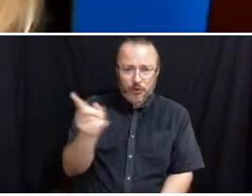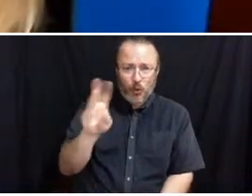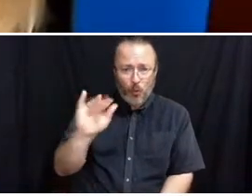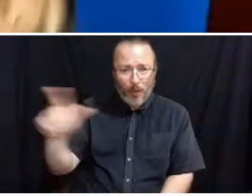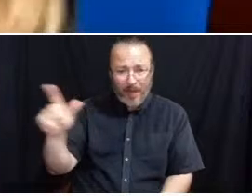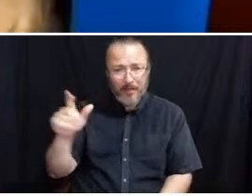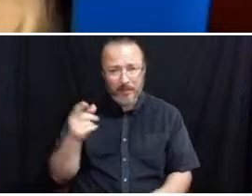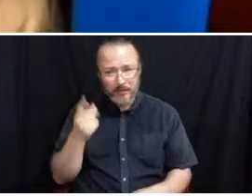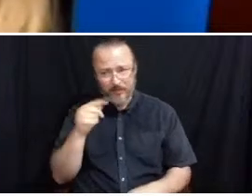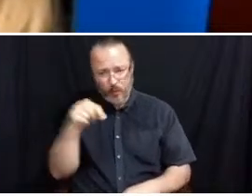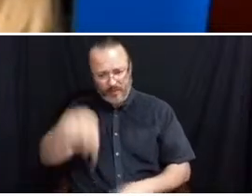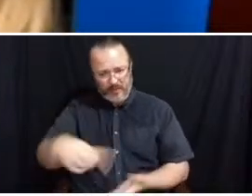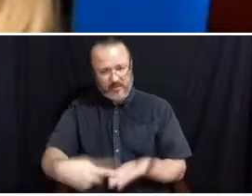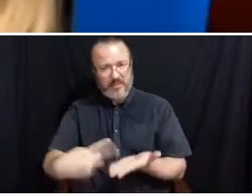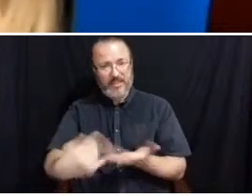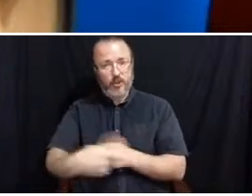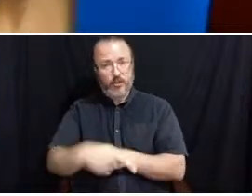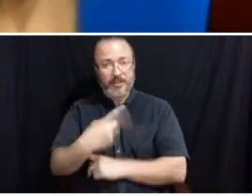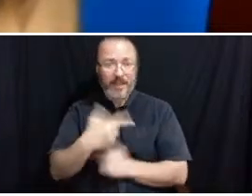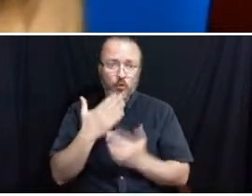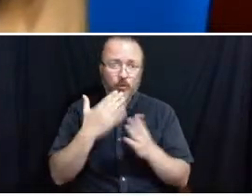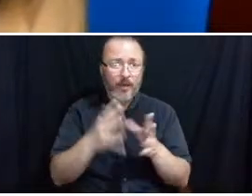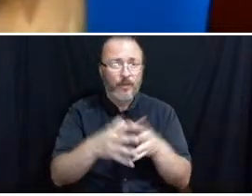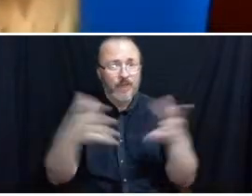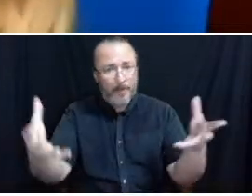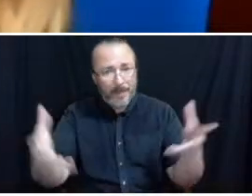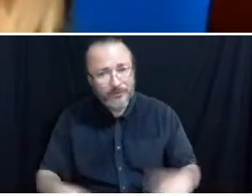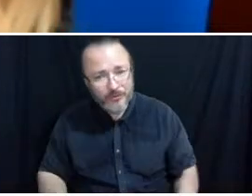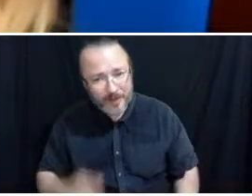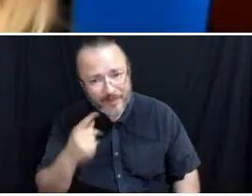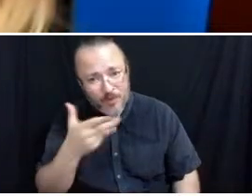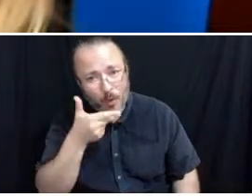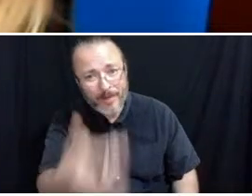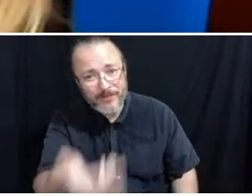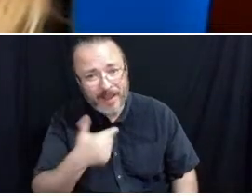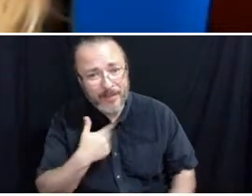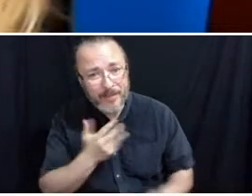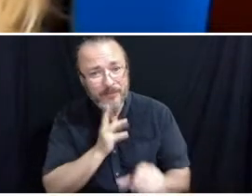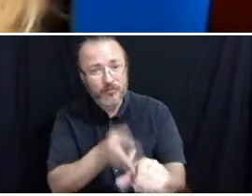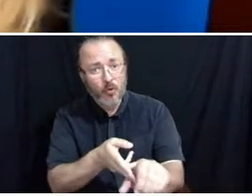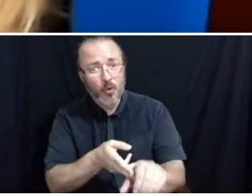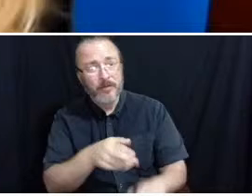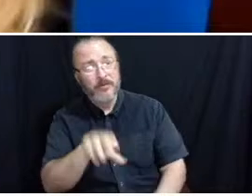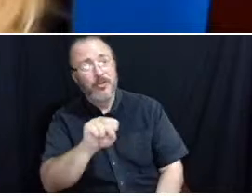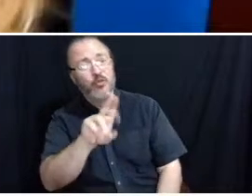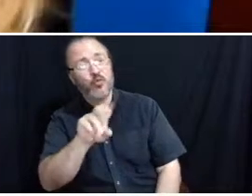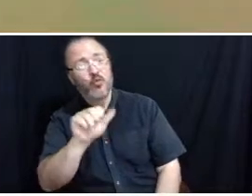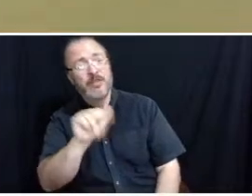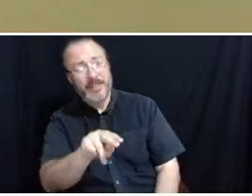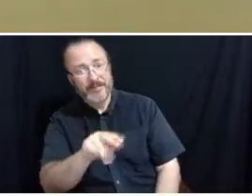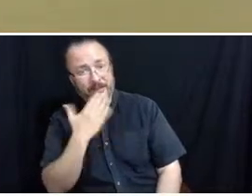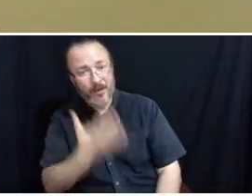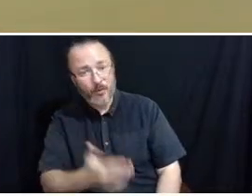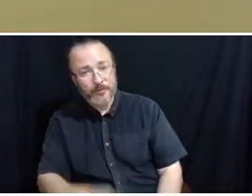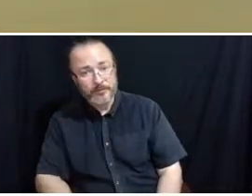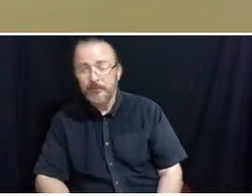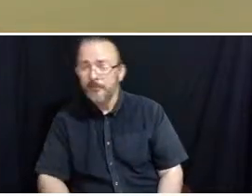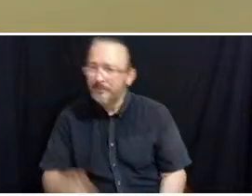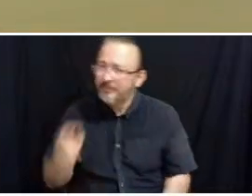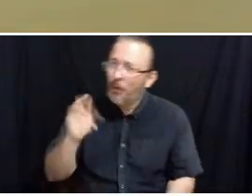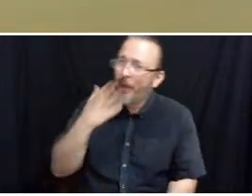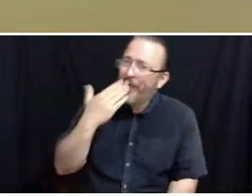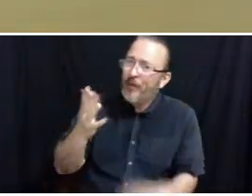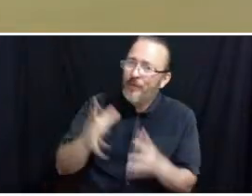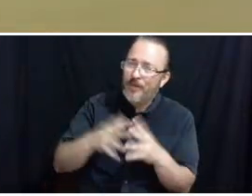de vos discussions d'aujourd'hui et je vous remercie beaucoup de m'avoir invité à y participer. Merci